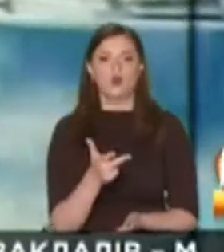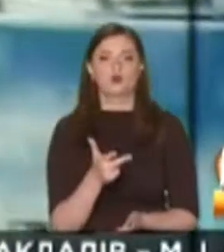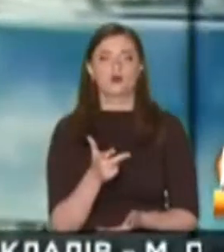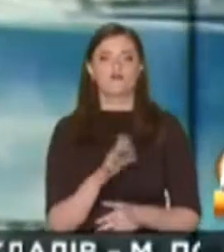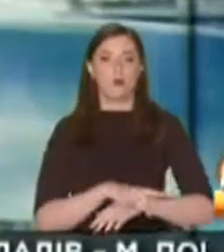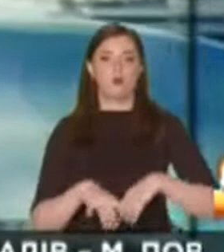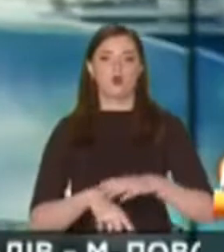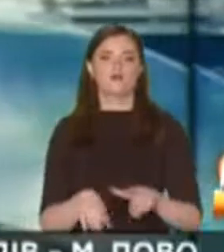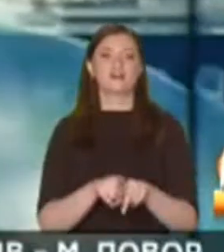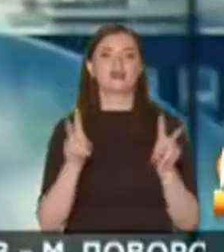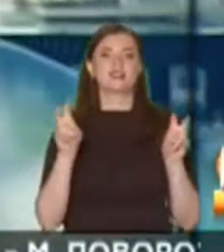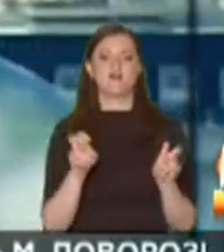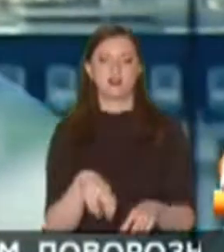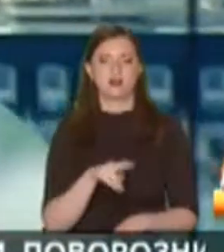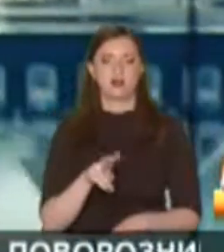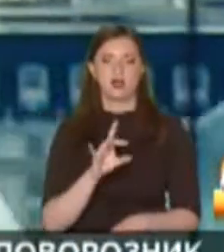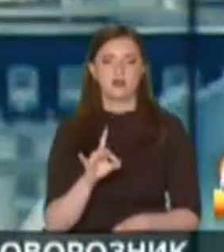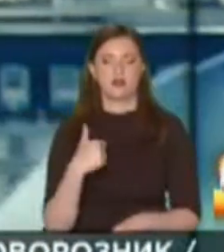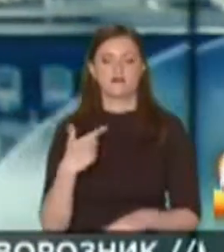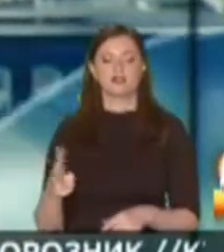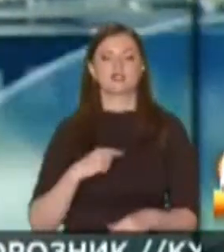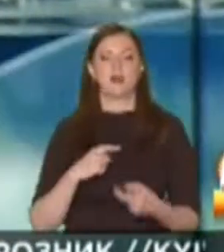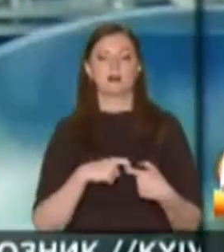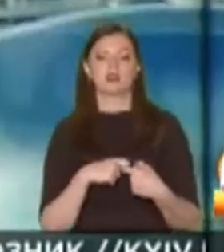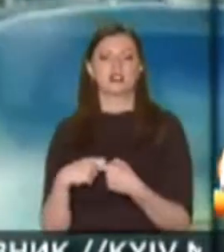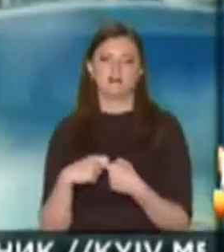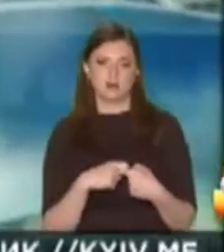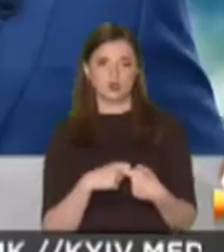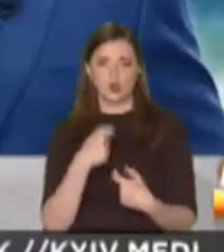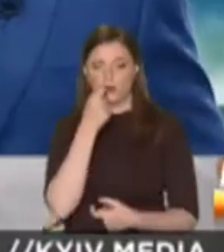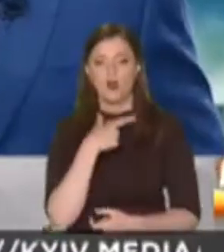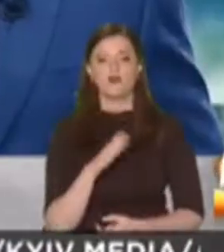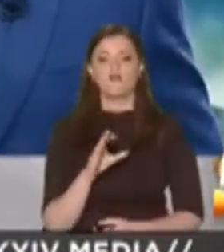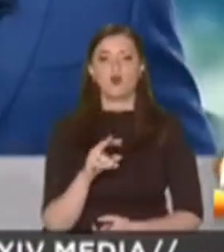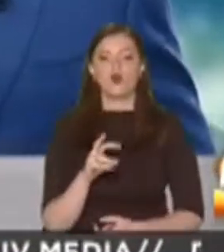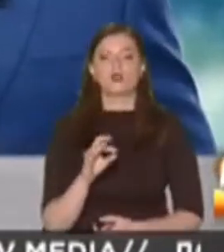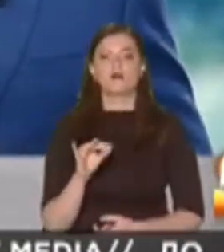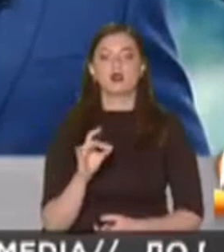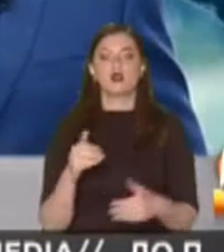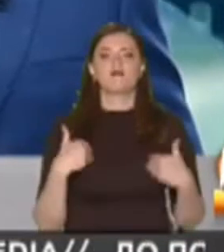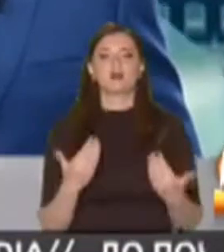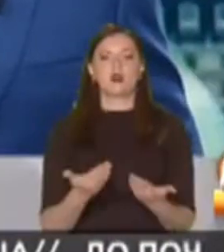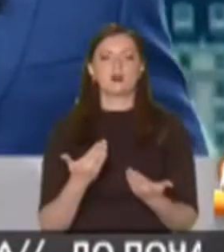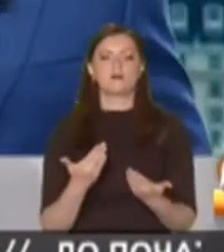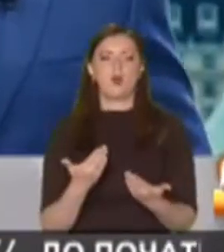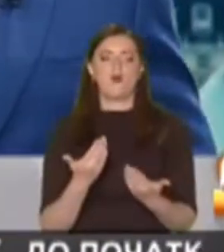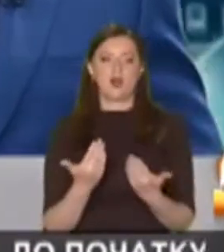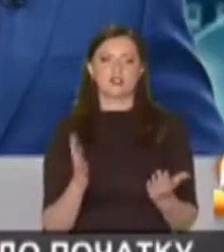в полоні у так званій ДНР. Він з нами на зв'язку. Пане Володимире, вітаю вас в Київ Ньюзрумі. Як мене